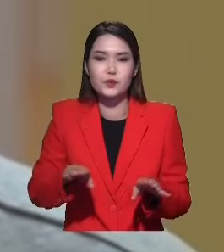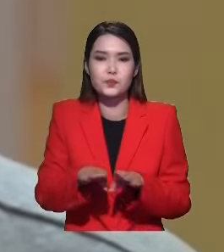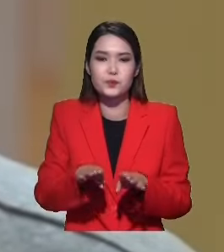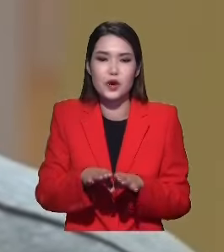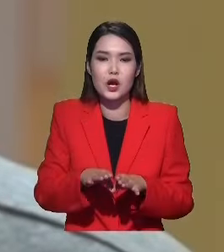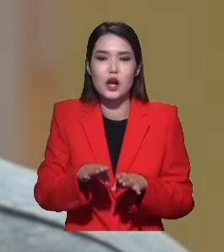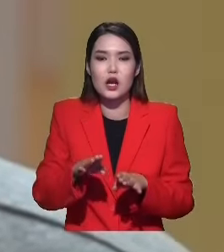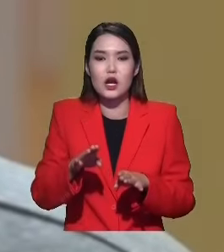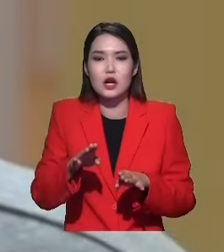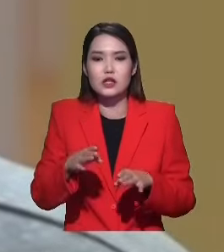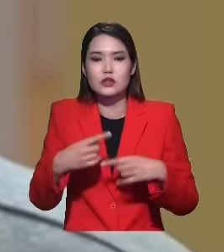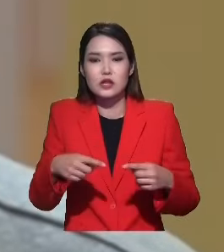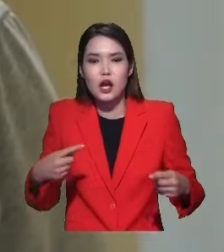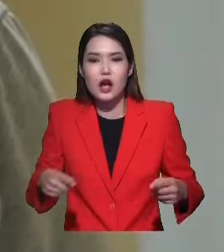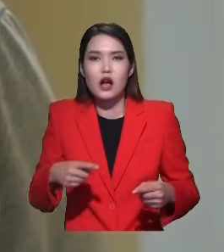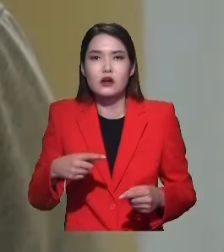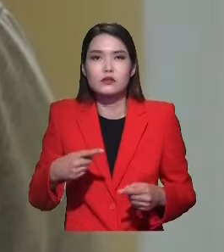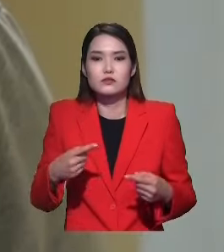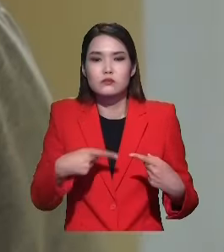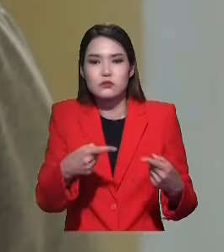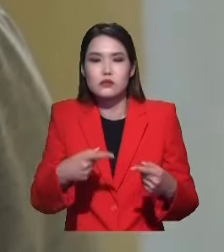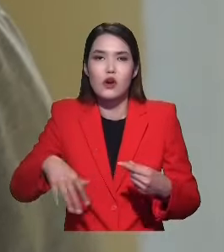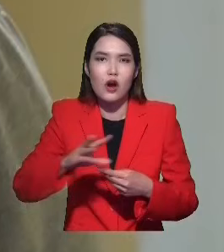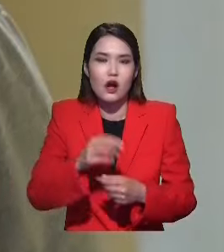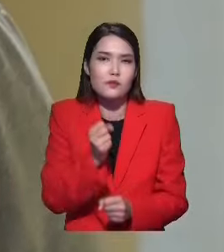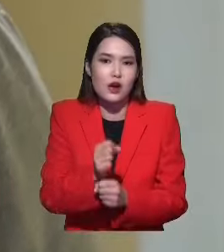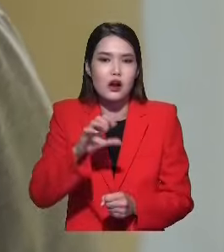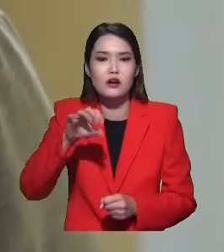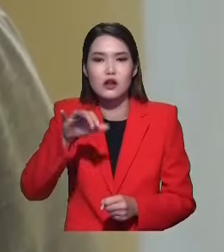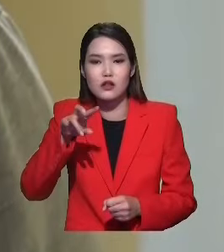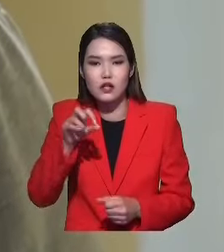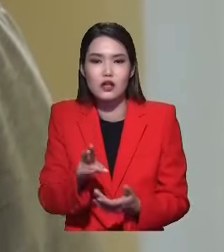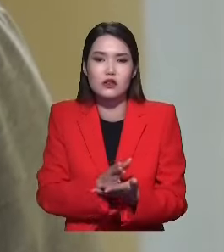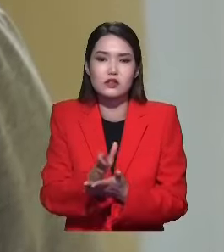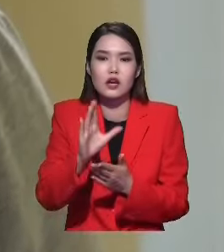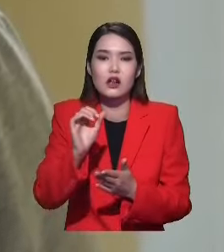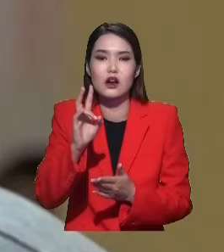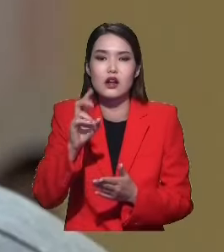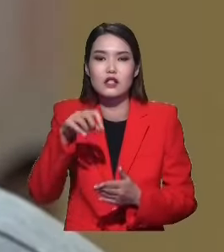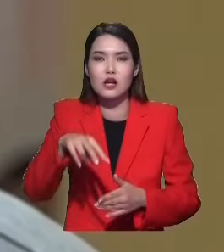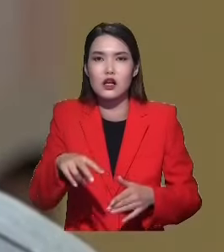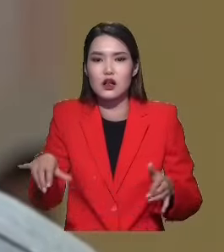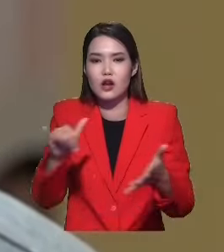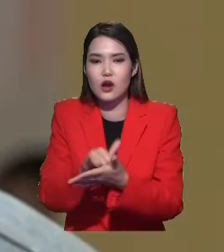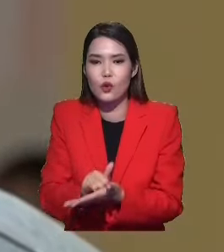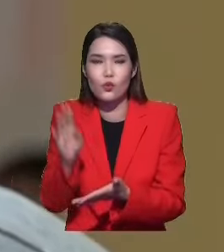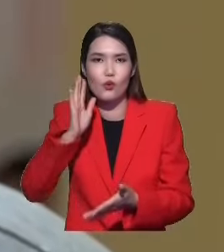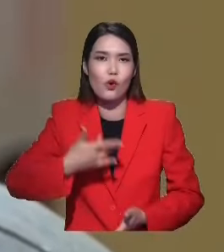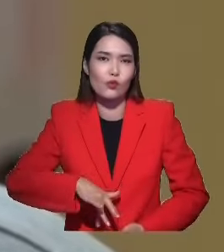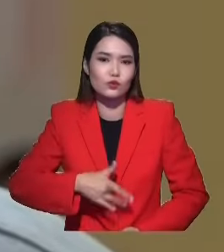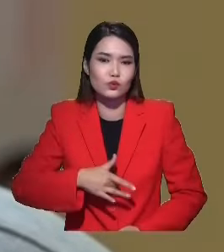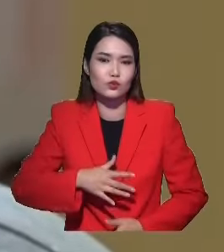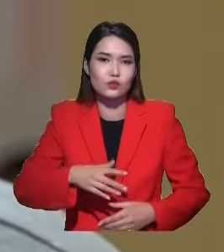қойда шет, малда түседі ішіне. Бұрын колонка болды. Колонка сөзде болды, оны құлатты. Ауыз су керек. Онда